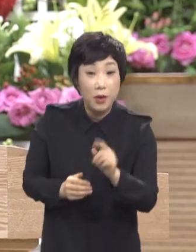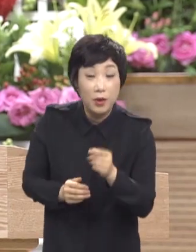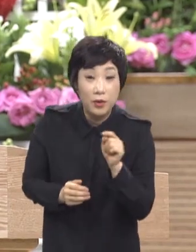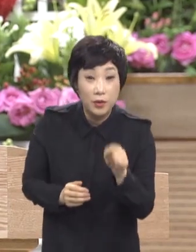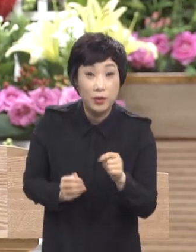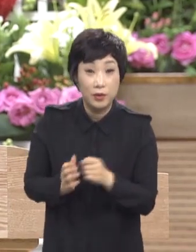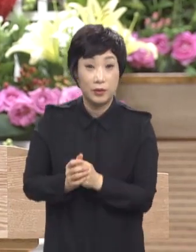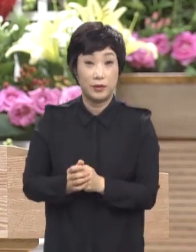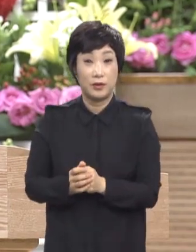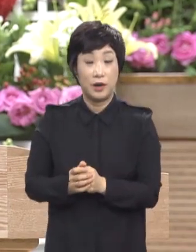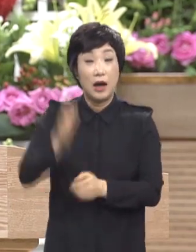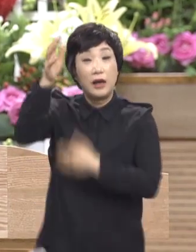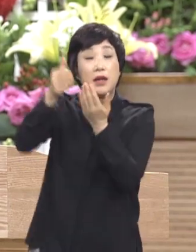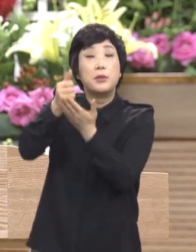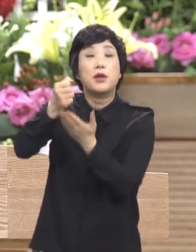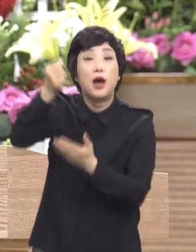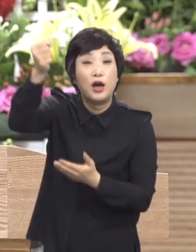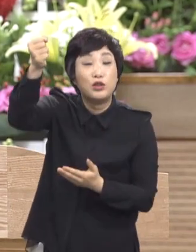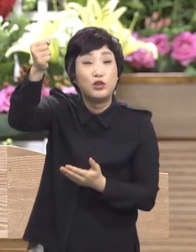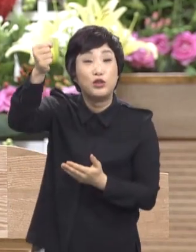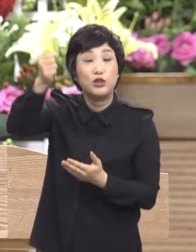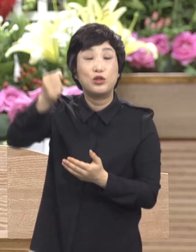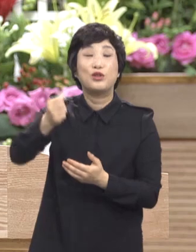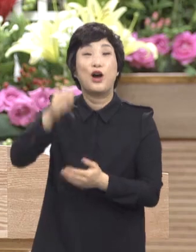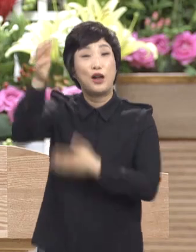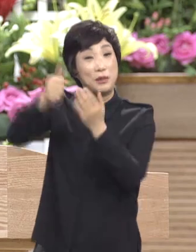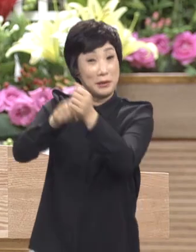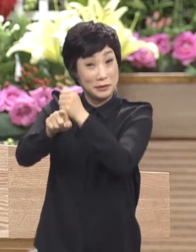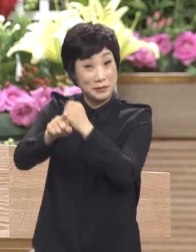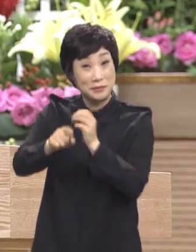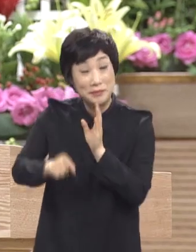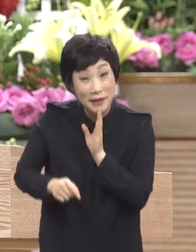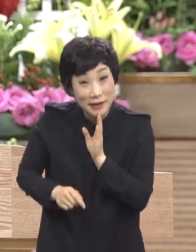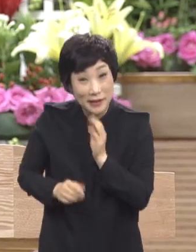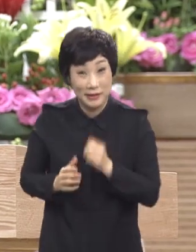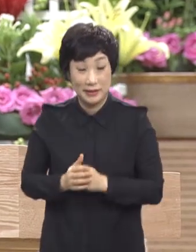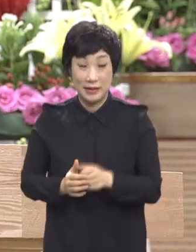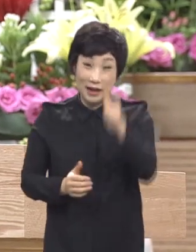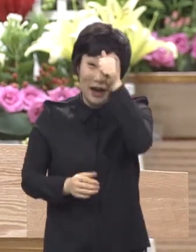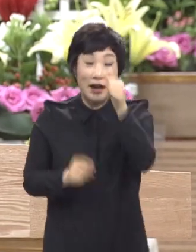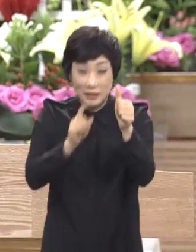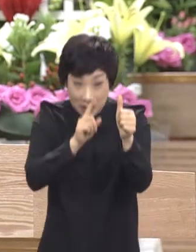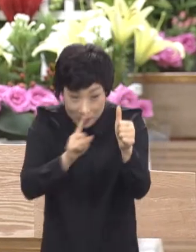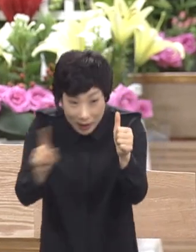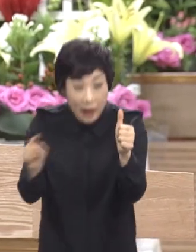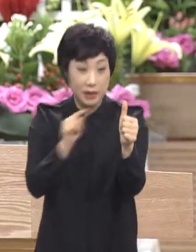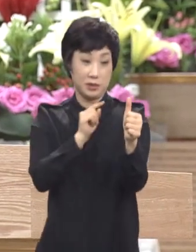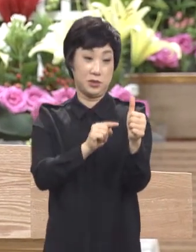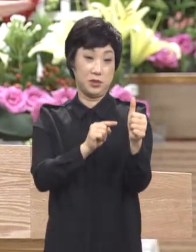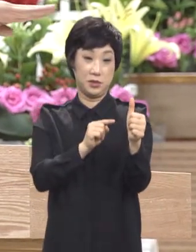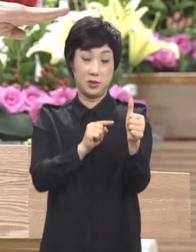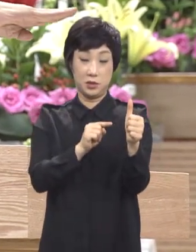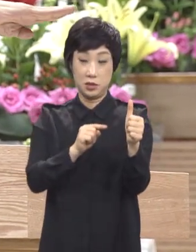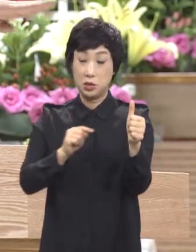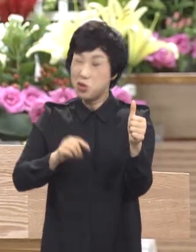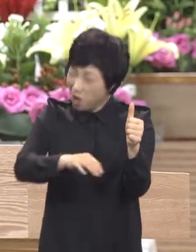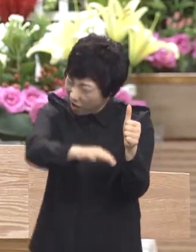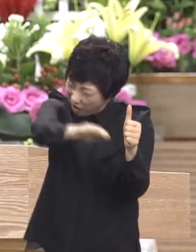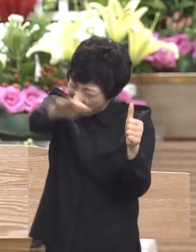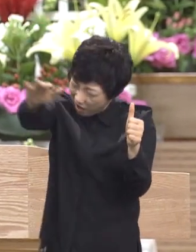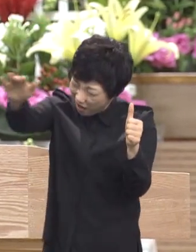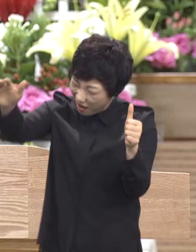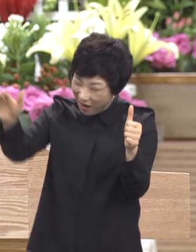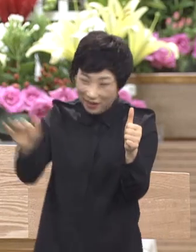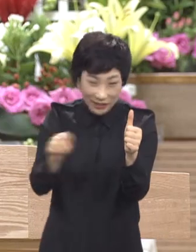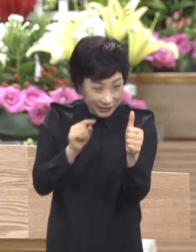하나님이 가진 자기 자신의 윤리입니다. 아담아, 이